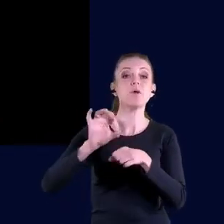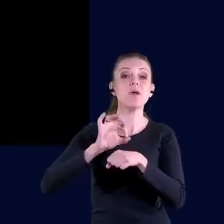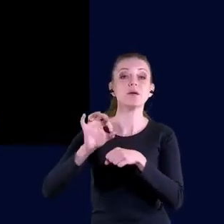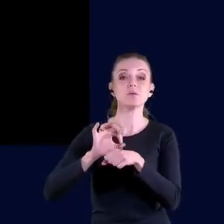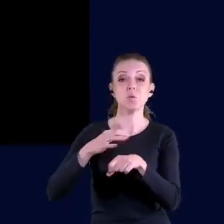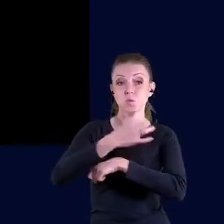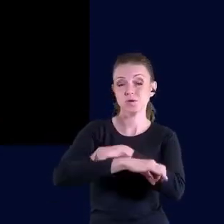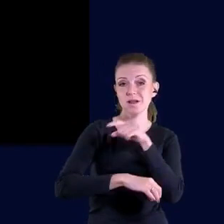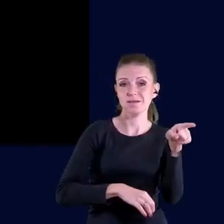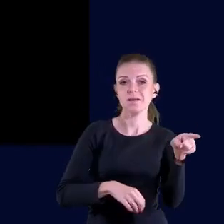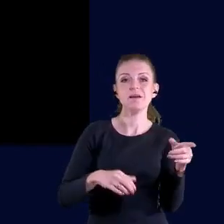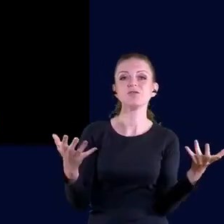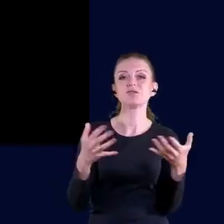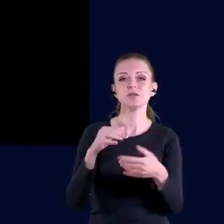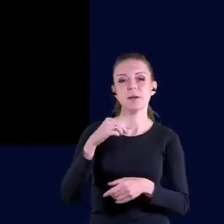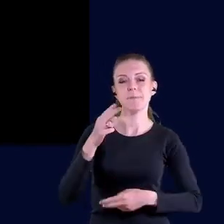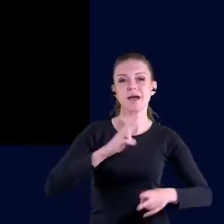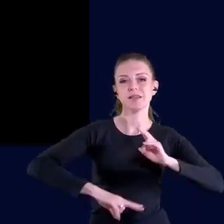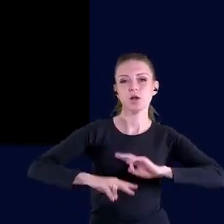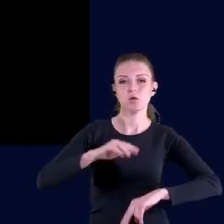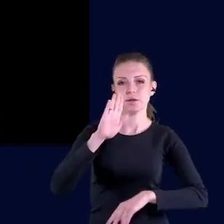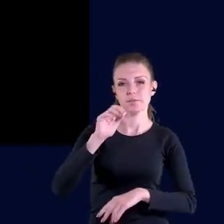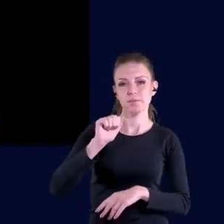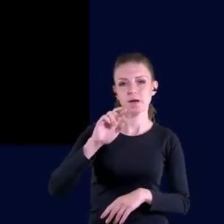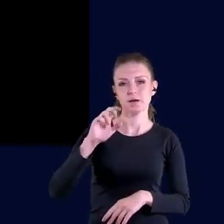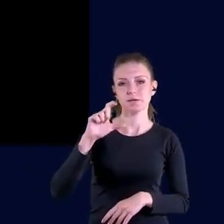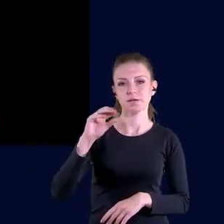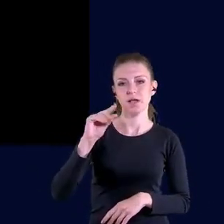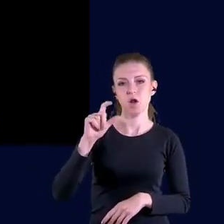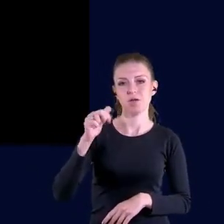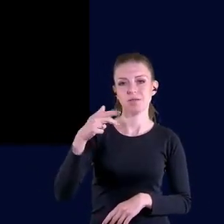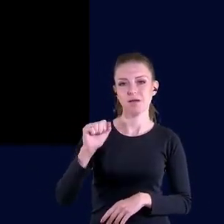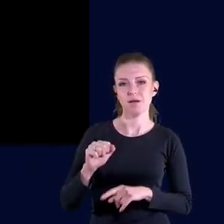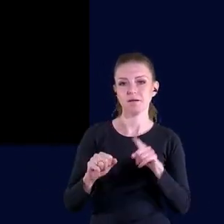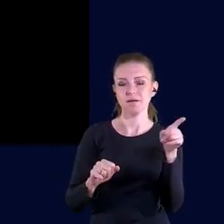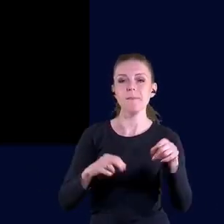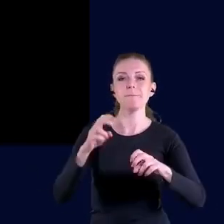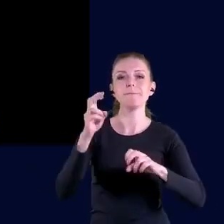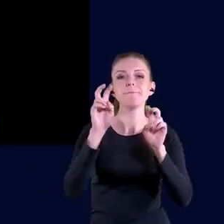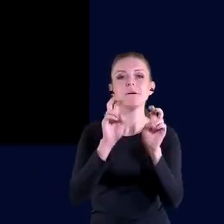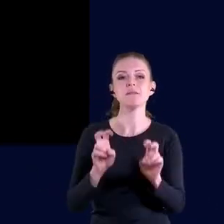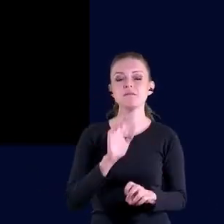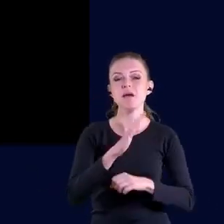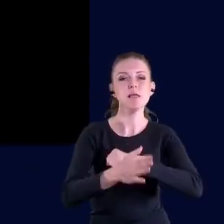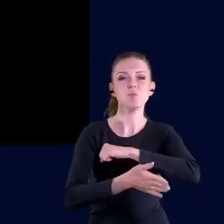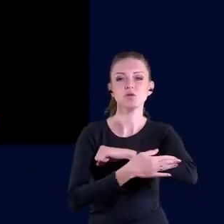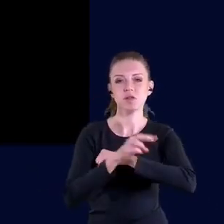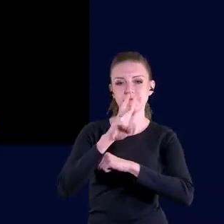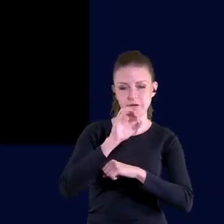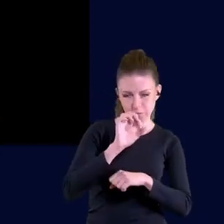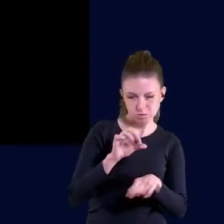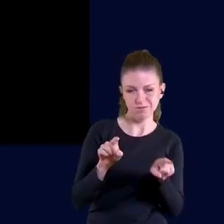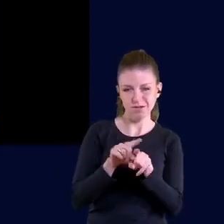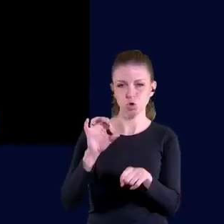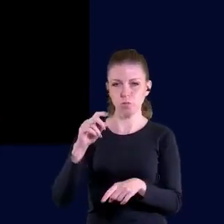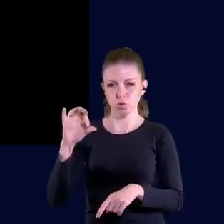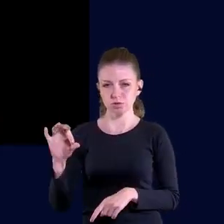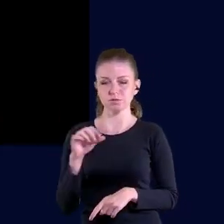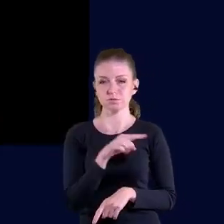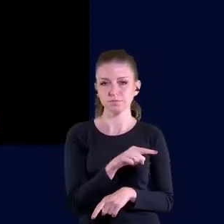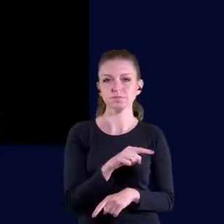uczelni barceloński ich te badania u nich są robione na podstawie włosy i skopus o ile